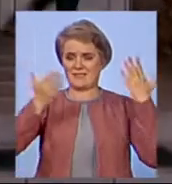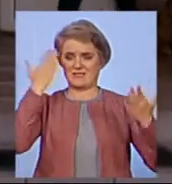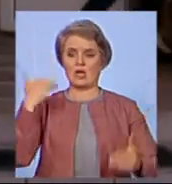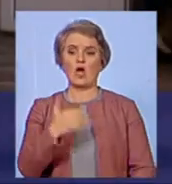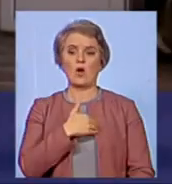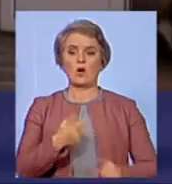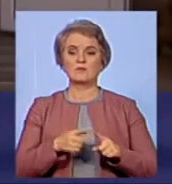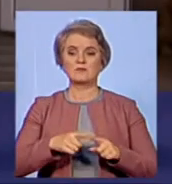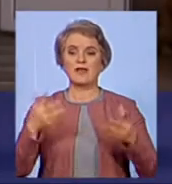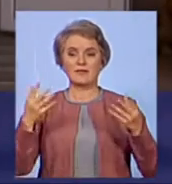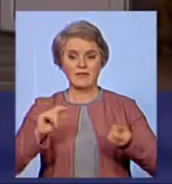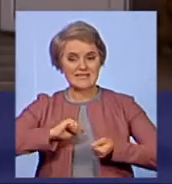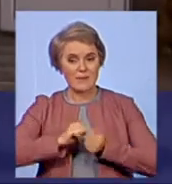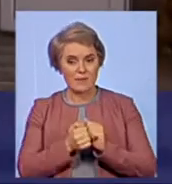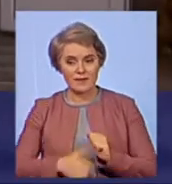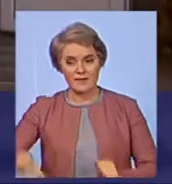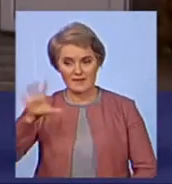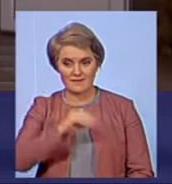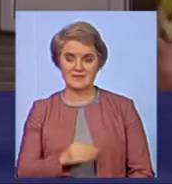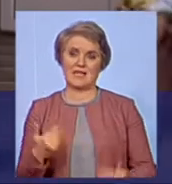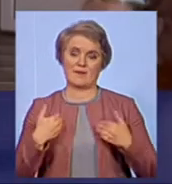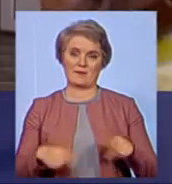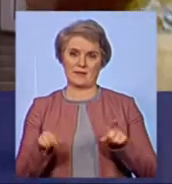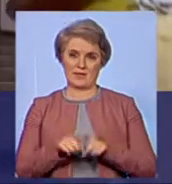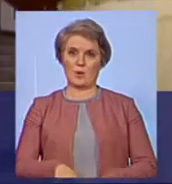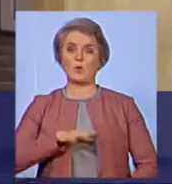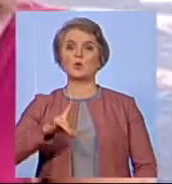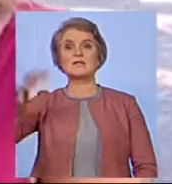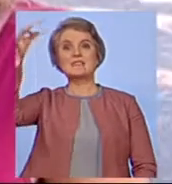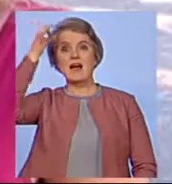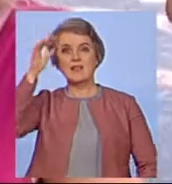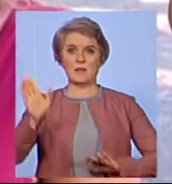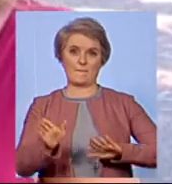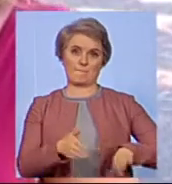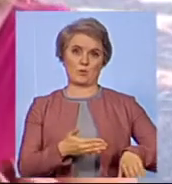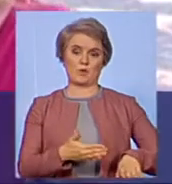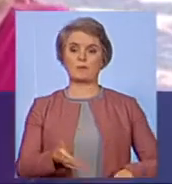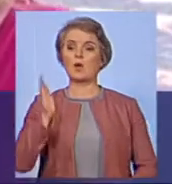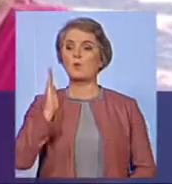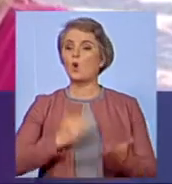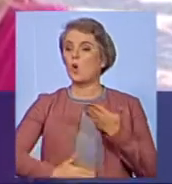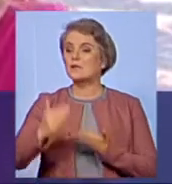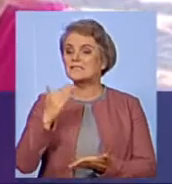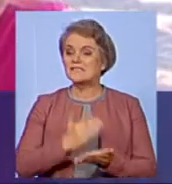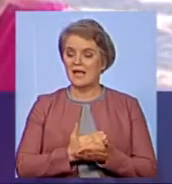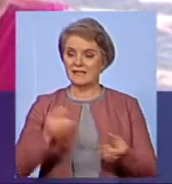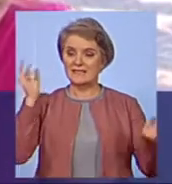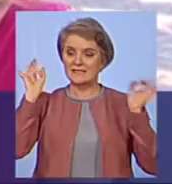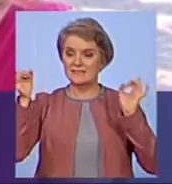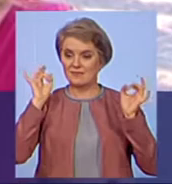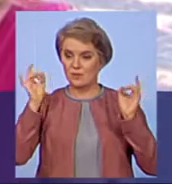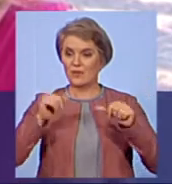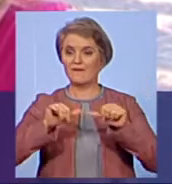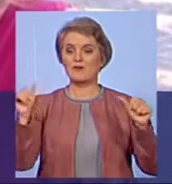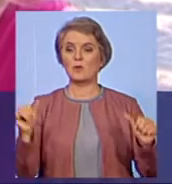день запам'ятали всі. І ми також. Було що згадати потім. Буде останній дзвоник в